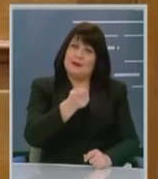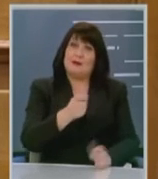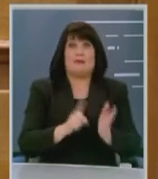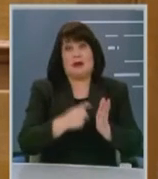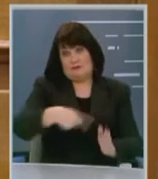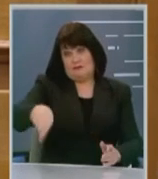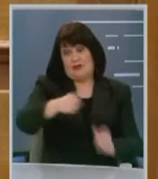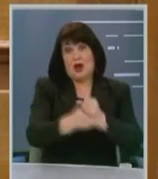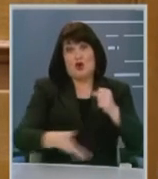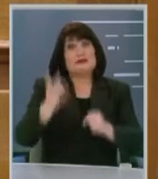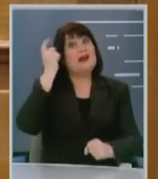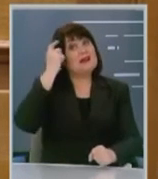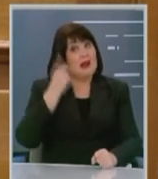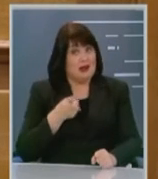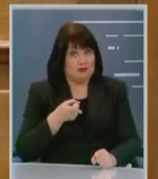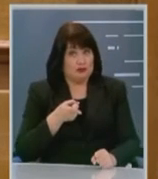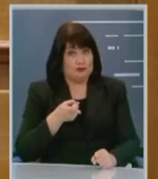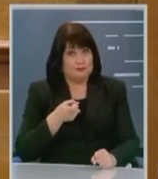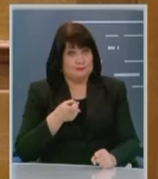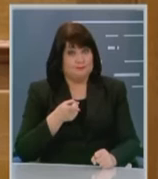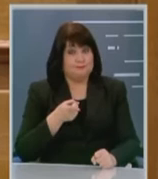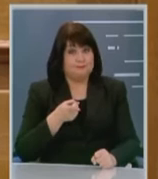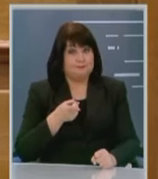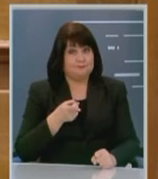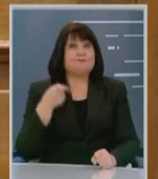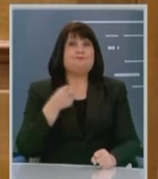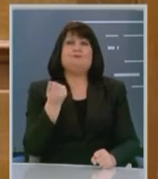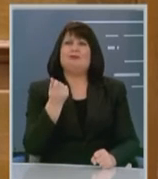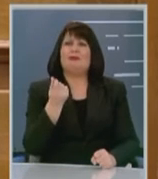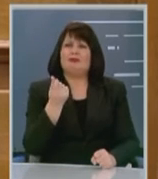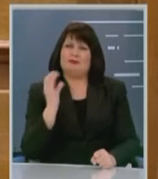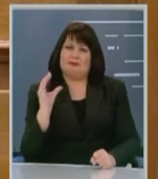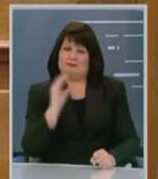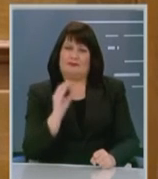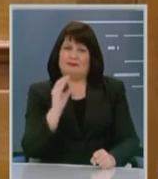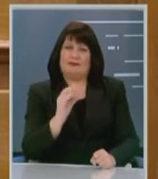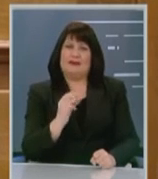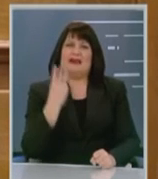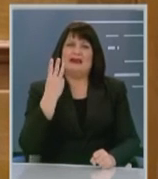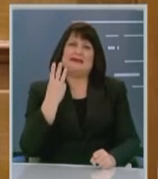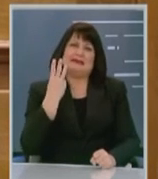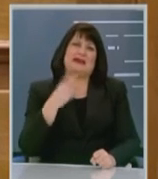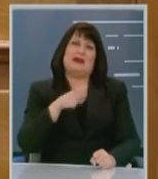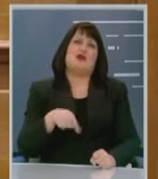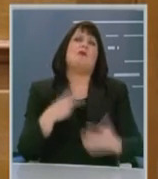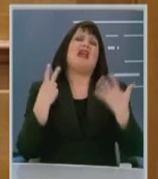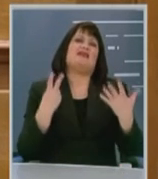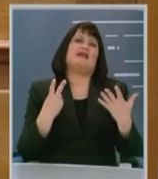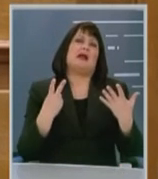κατανοητό όμως από όλους τους αγρότες ότι τα συγκεκριμένα χρήματα, τα 3,7 δις στην προκειμένη